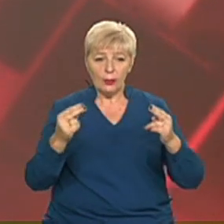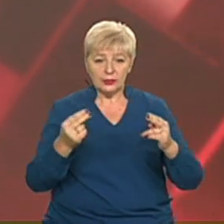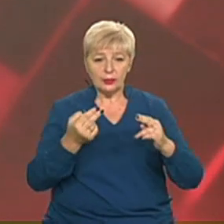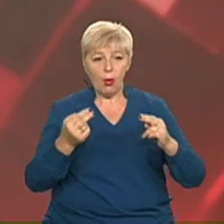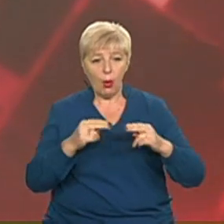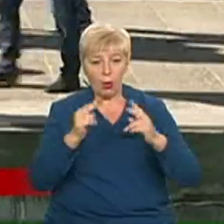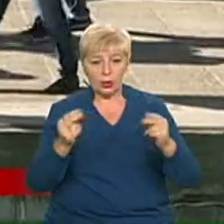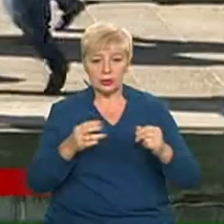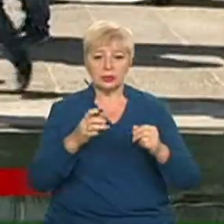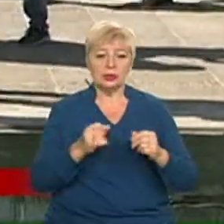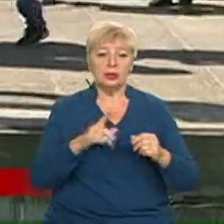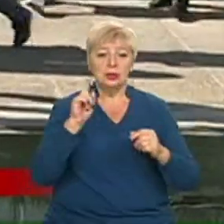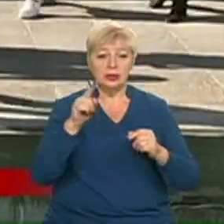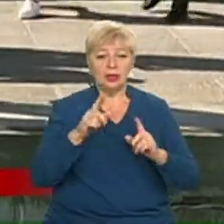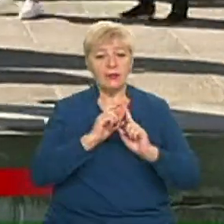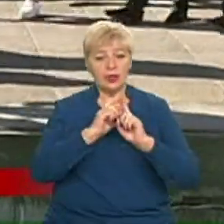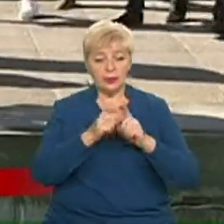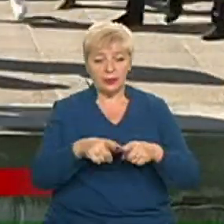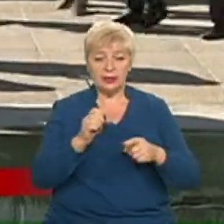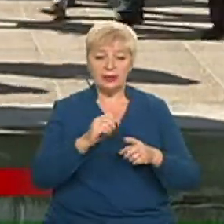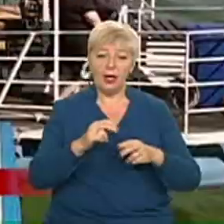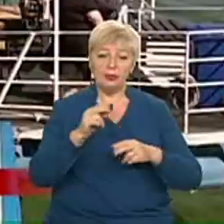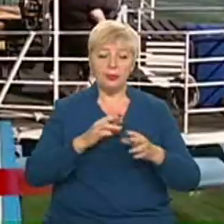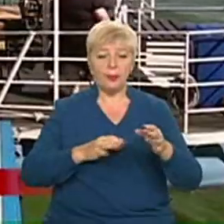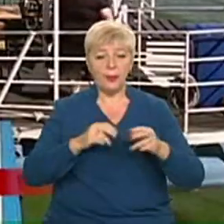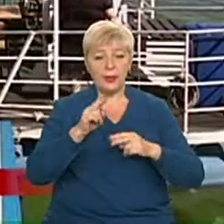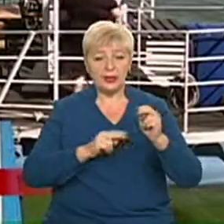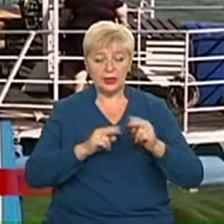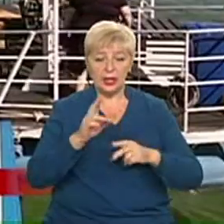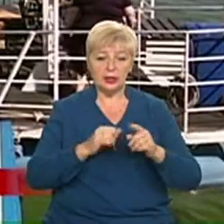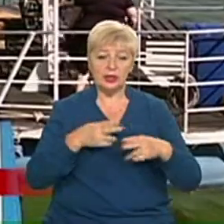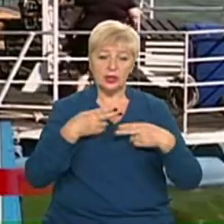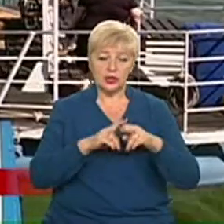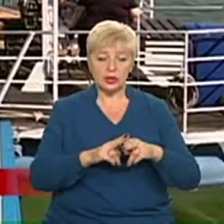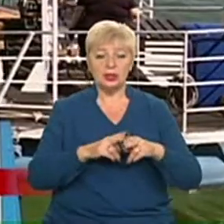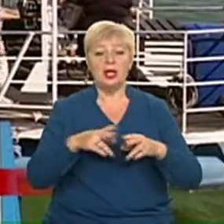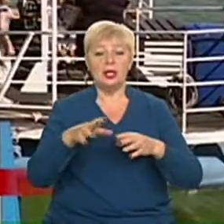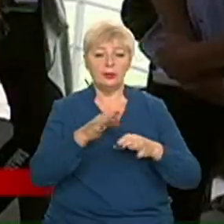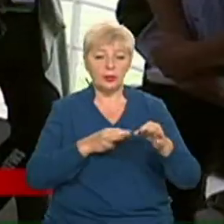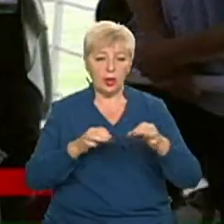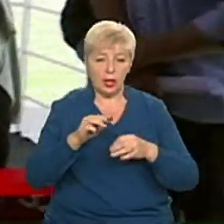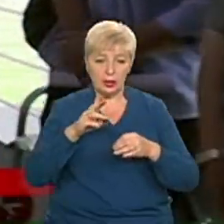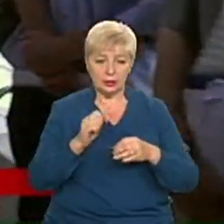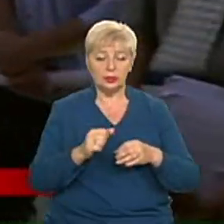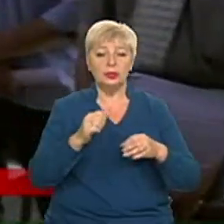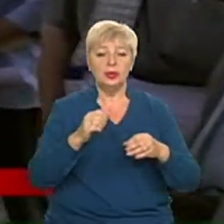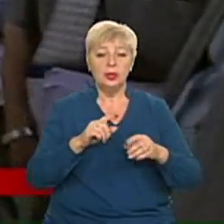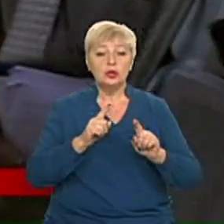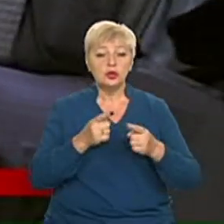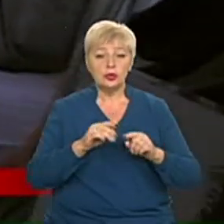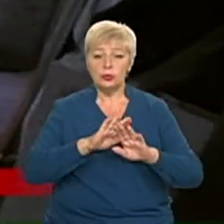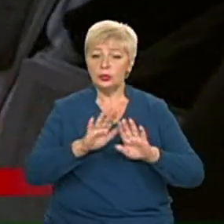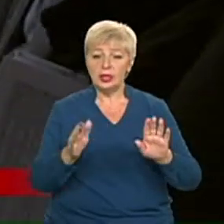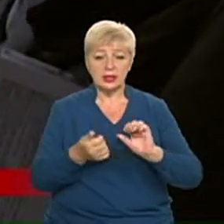питання щодо ремонту переправи відповідав підрядник, інженер проєкту та спеціаліст технагляду державного підприємства. Чому